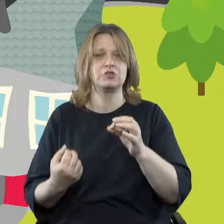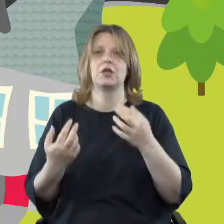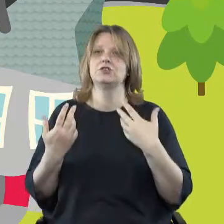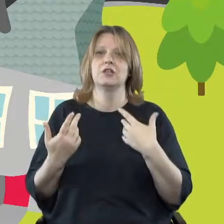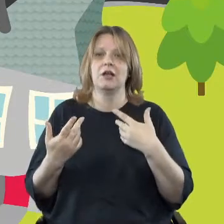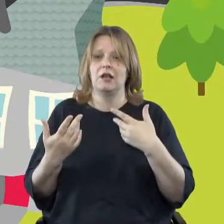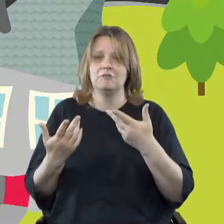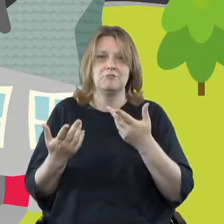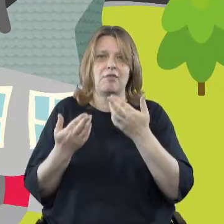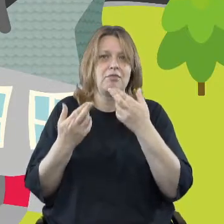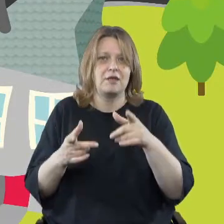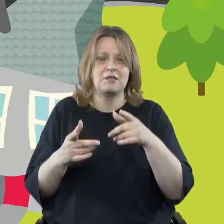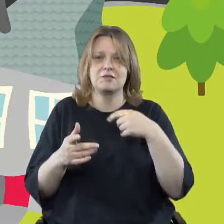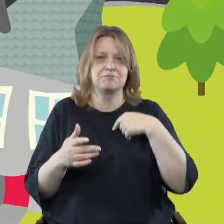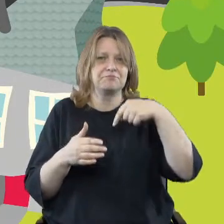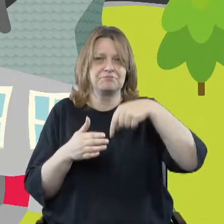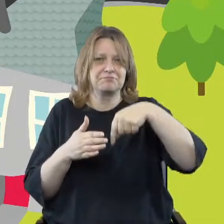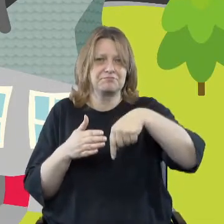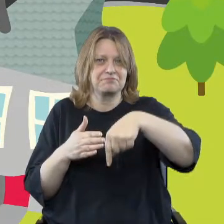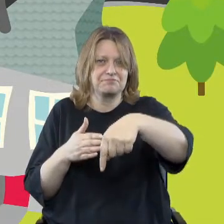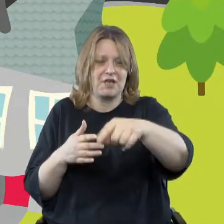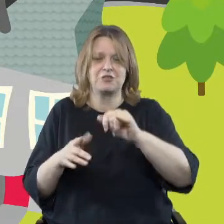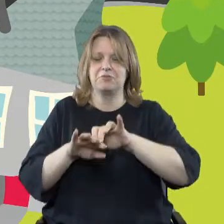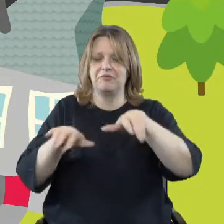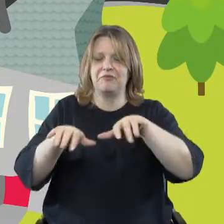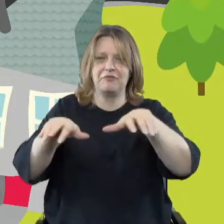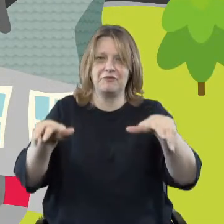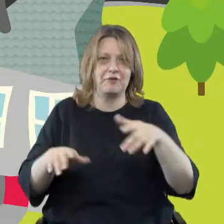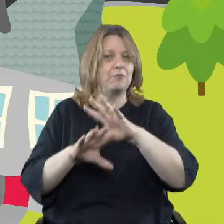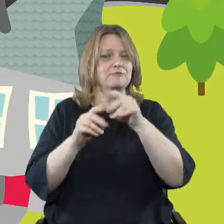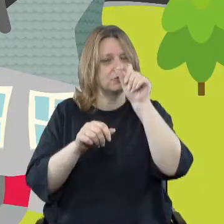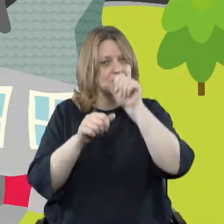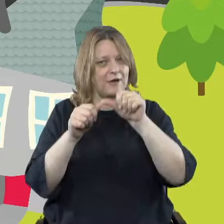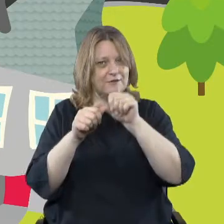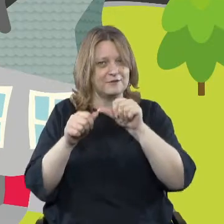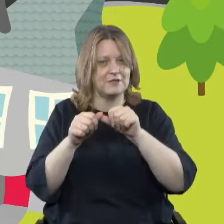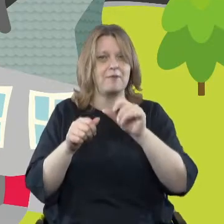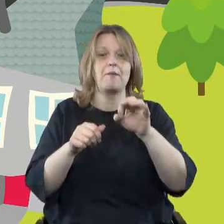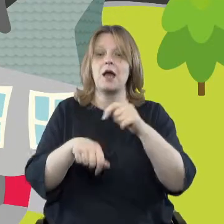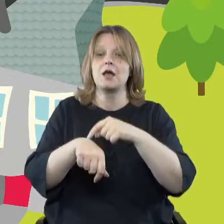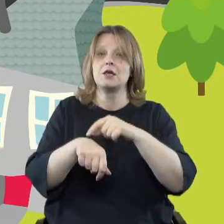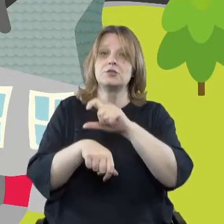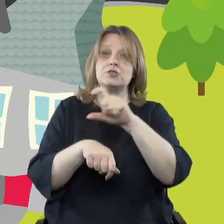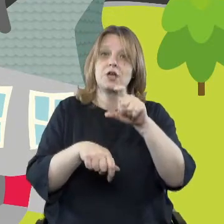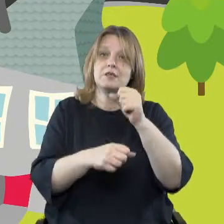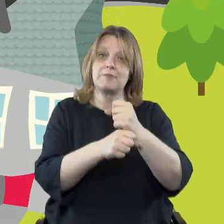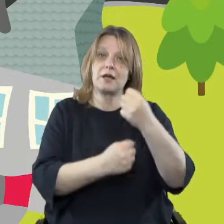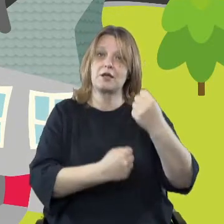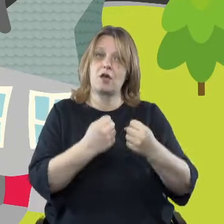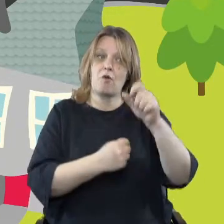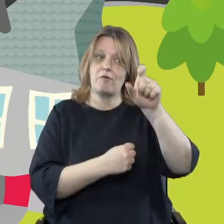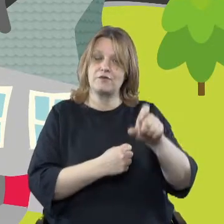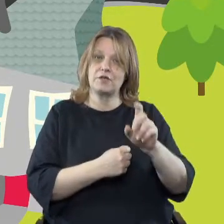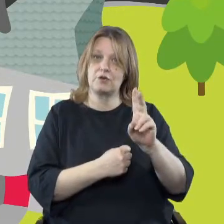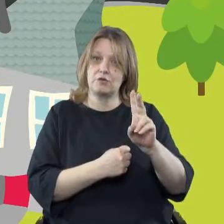nie wysypuje chociażby z takiego pojazdu, tak? Wszystko to sprawdzamy, sprawdzamy również czas pracy kierowców,